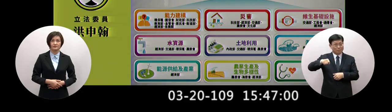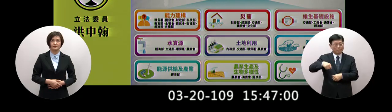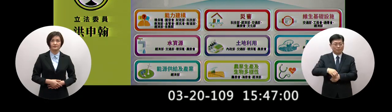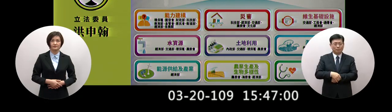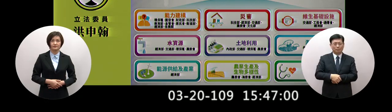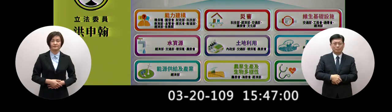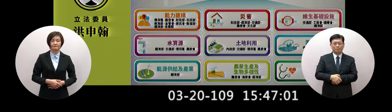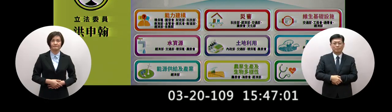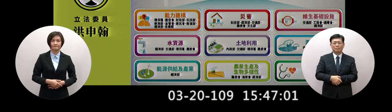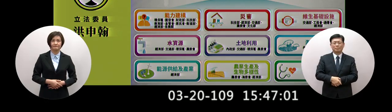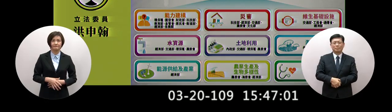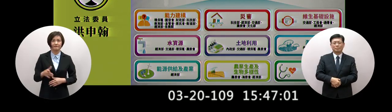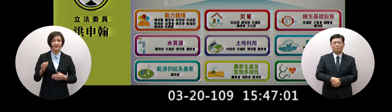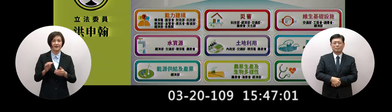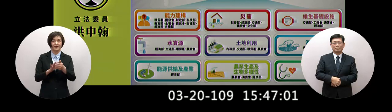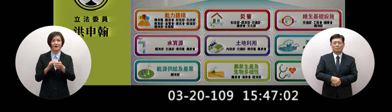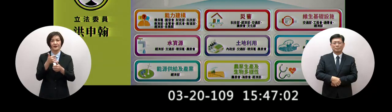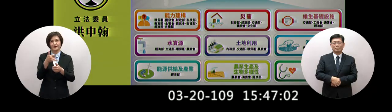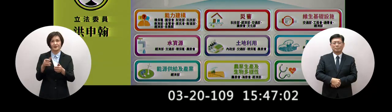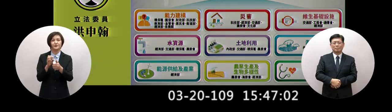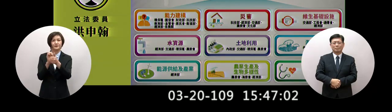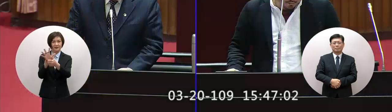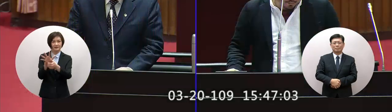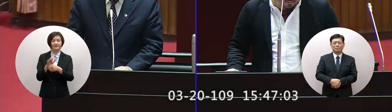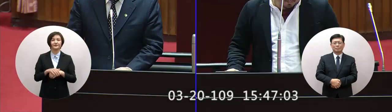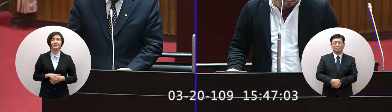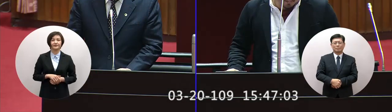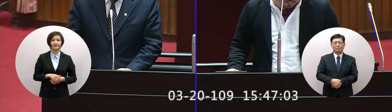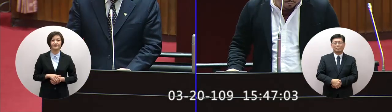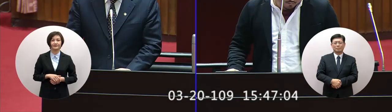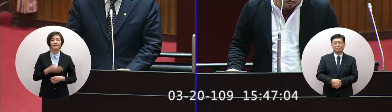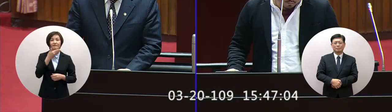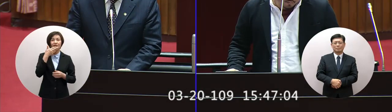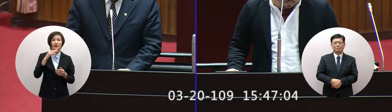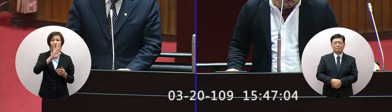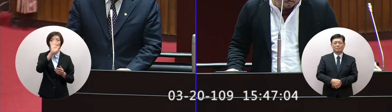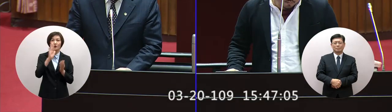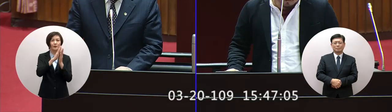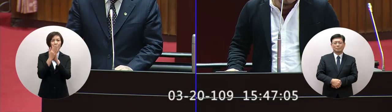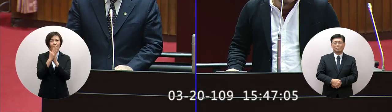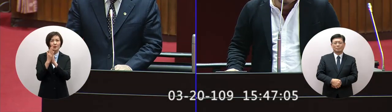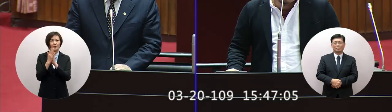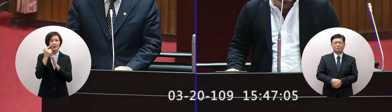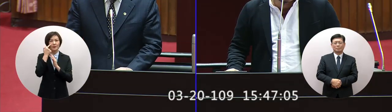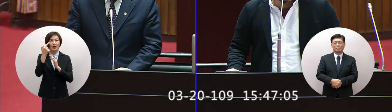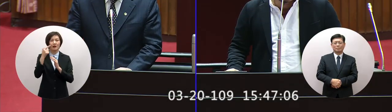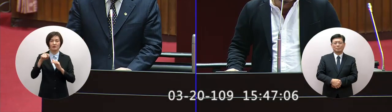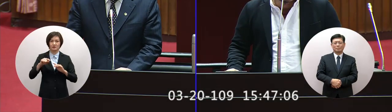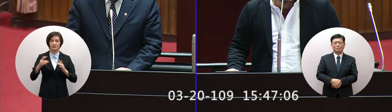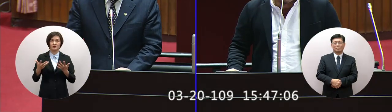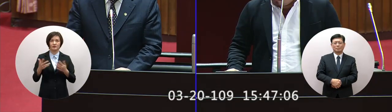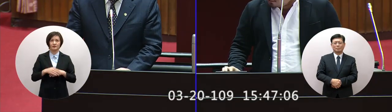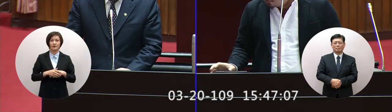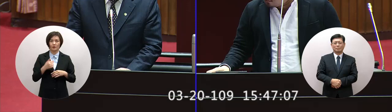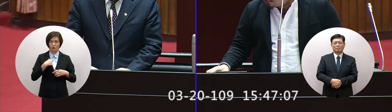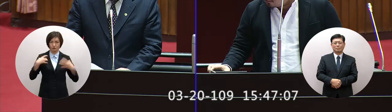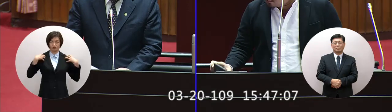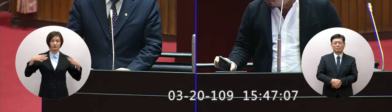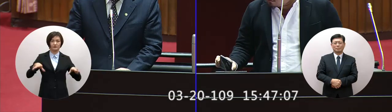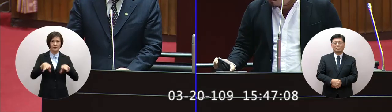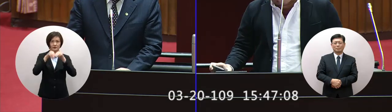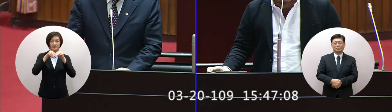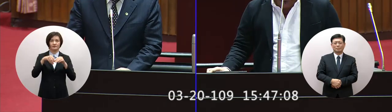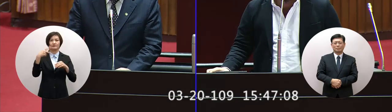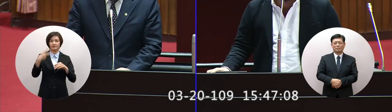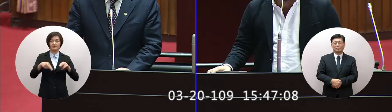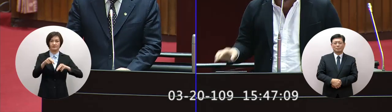同吗？ 委员报告，其实在整个气候变迁这一部分，其实我们在除了我们负责会诊之外，其实在院